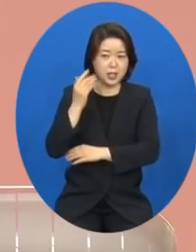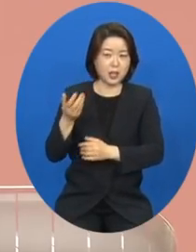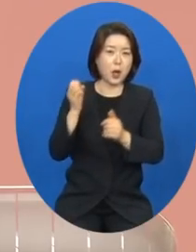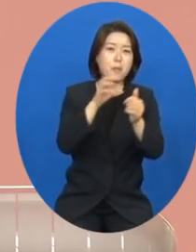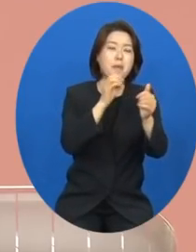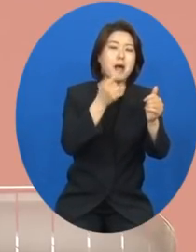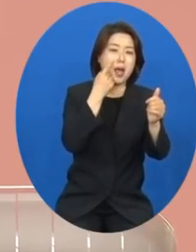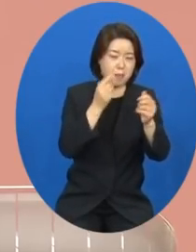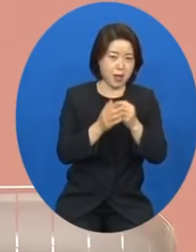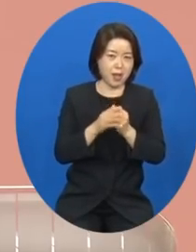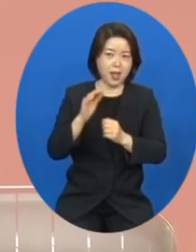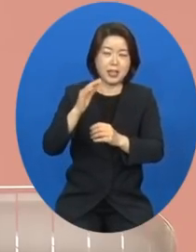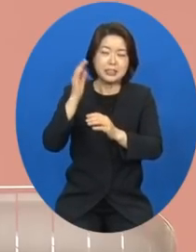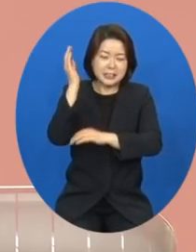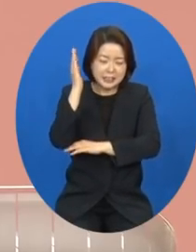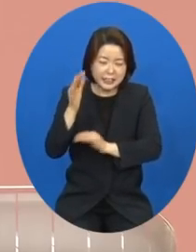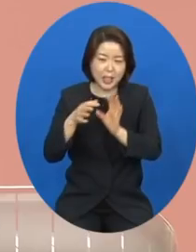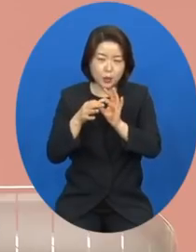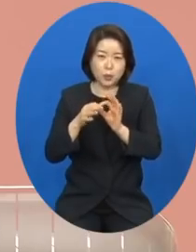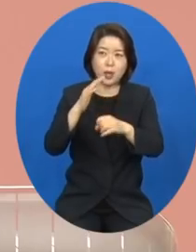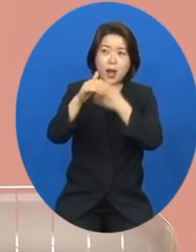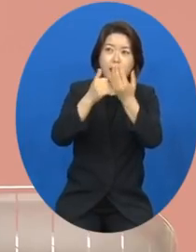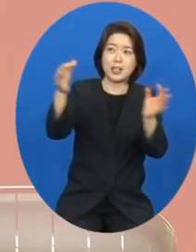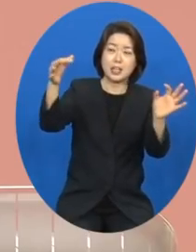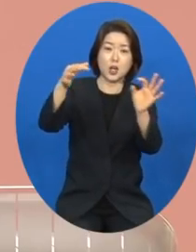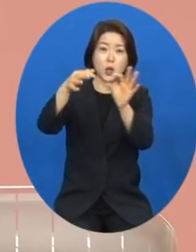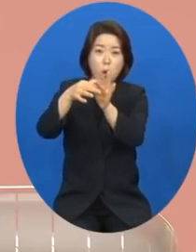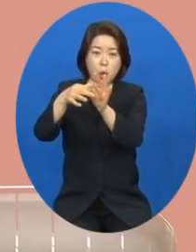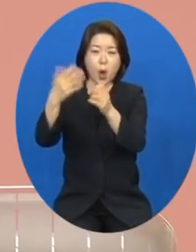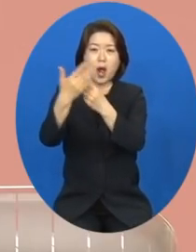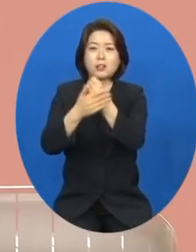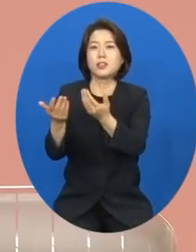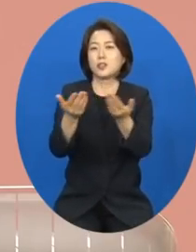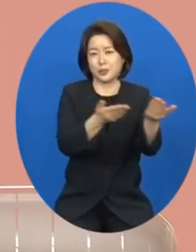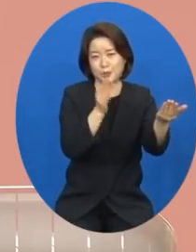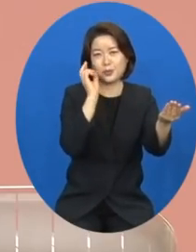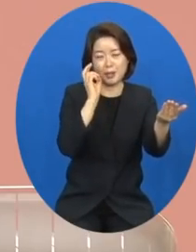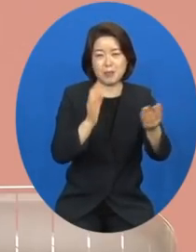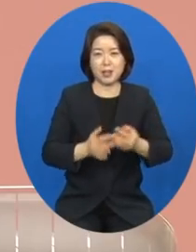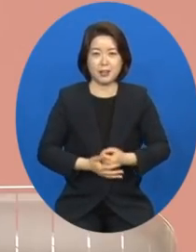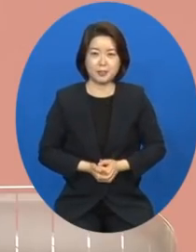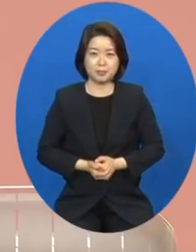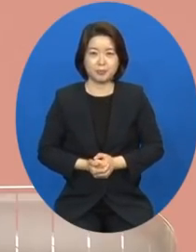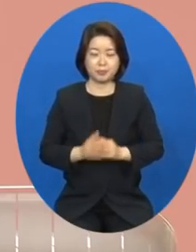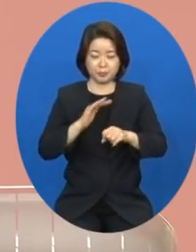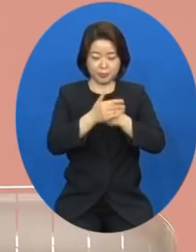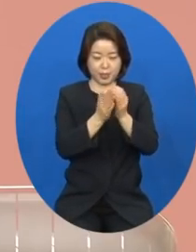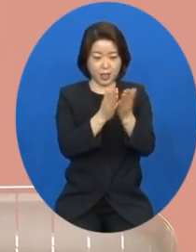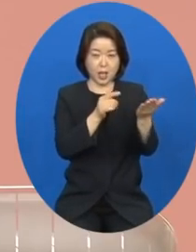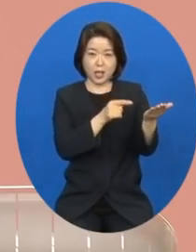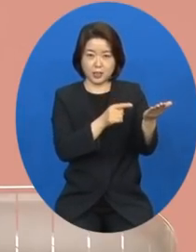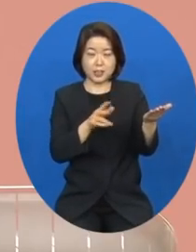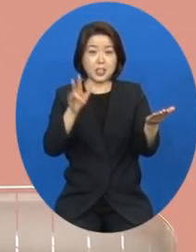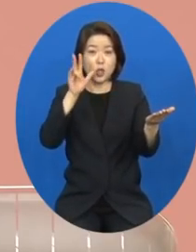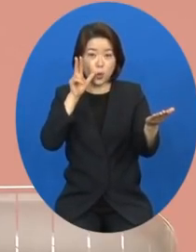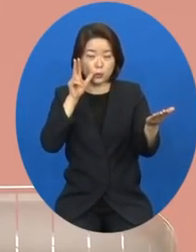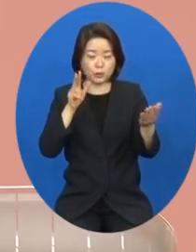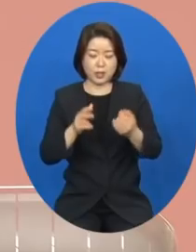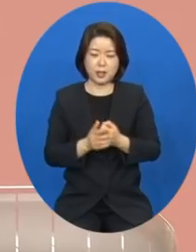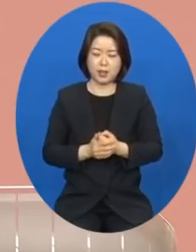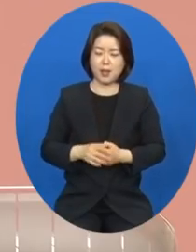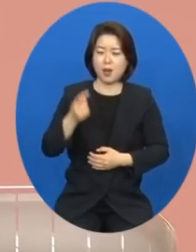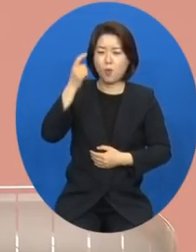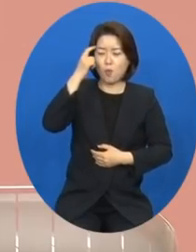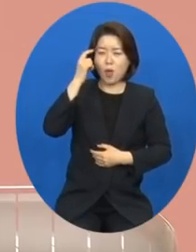하나님과 연결되어진 은혜를 분명히 주실 것입니다 오늘 법문의 여호수아가 왜 그 하나님이 이야기를 자꾸